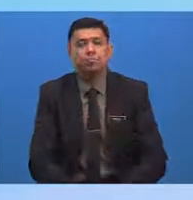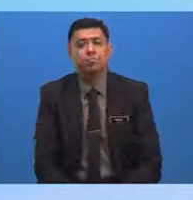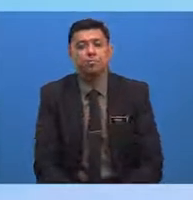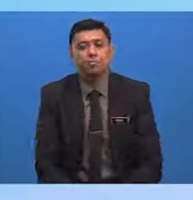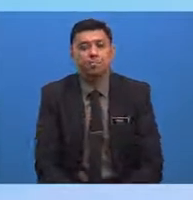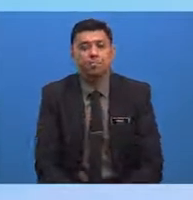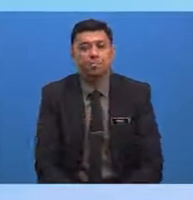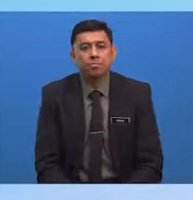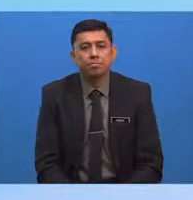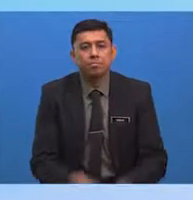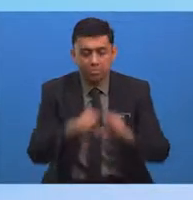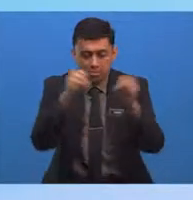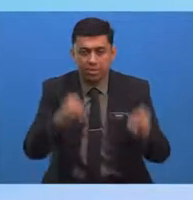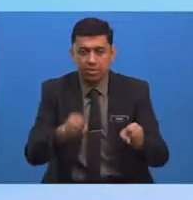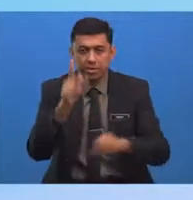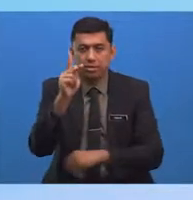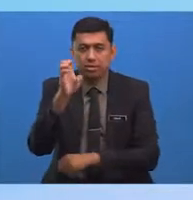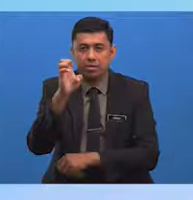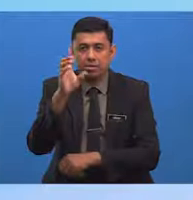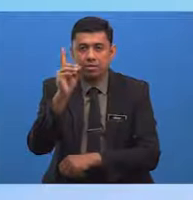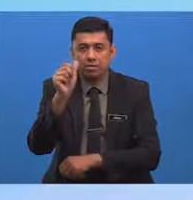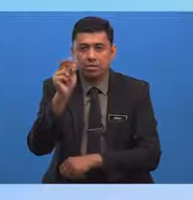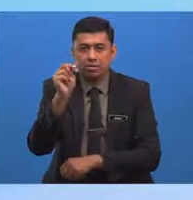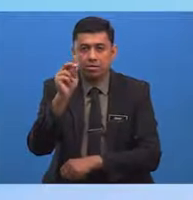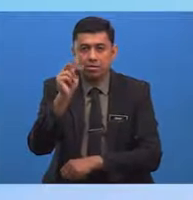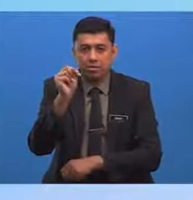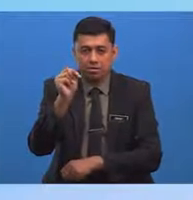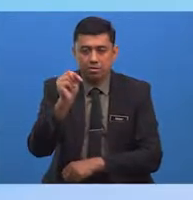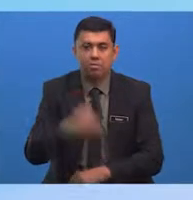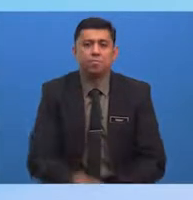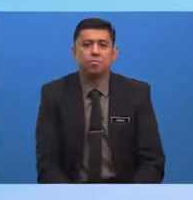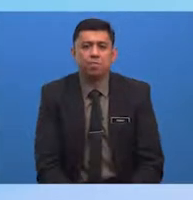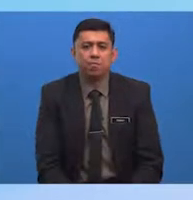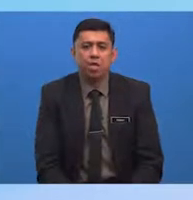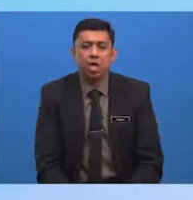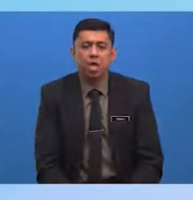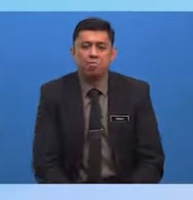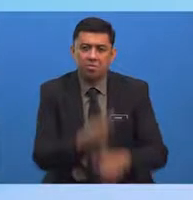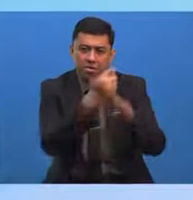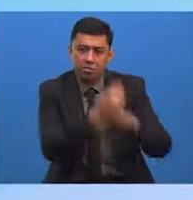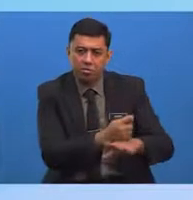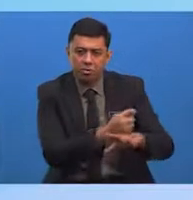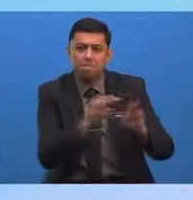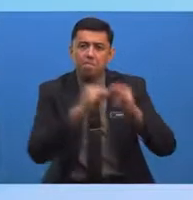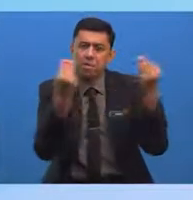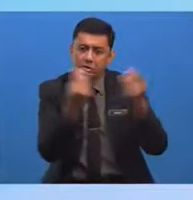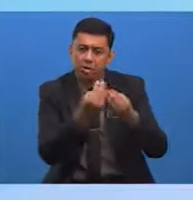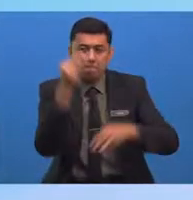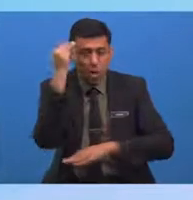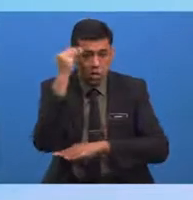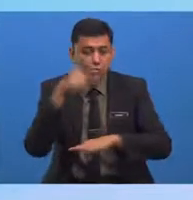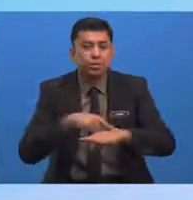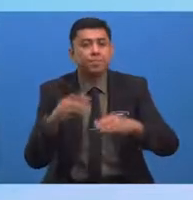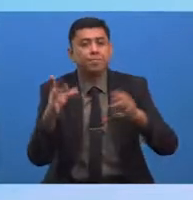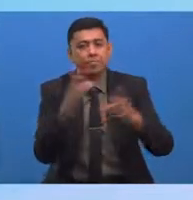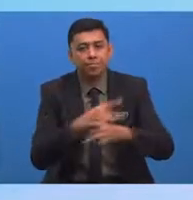Sarawak. Sistem kedatuan merupakan sistem pemerintahan tradisi masyarakat Melayu di Sarawak yang berpusat